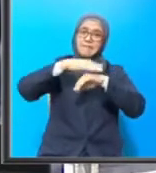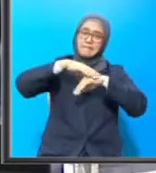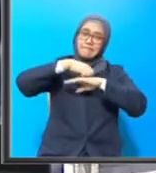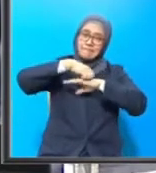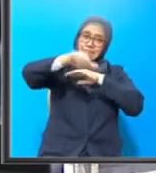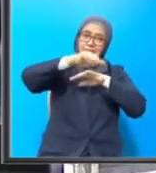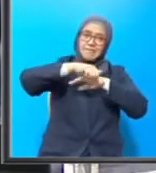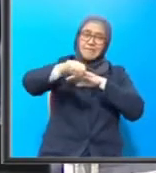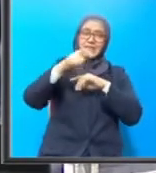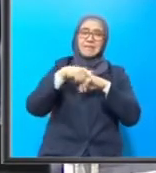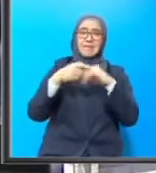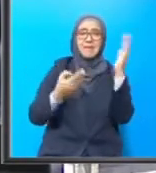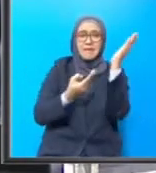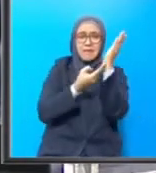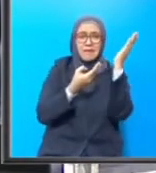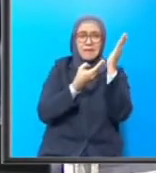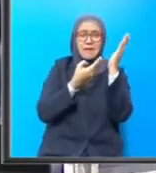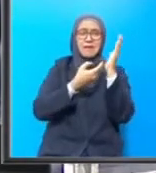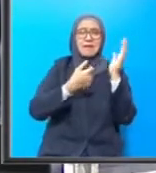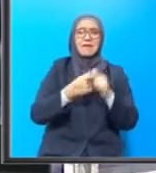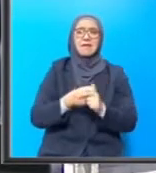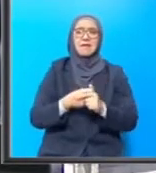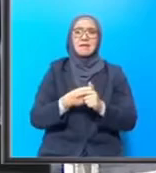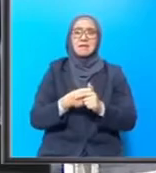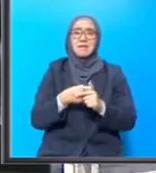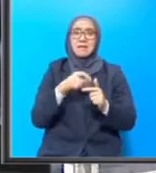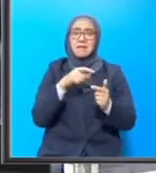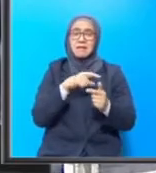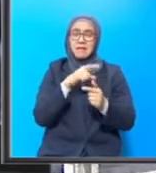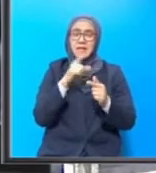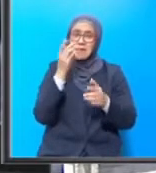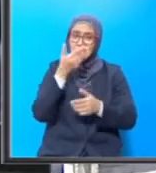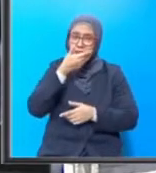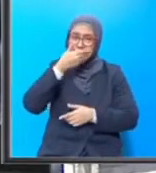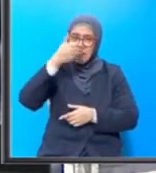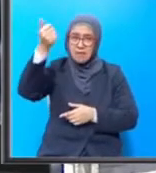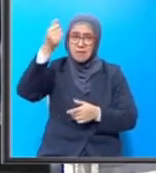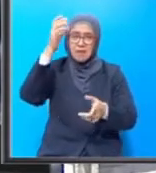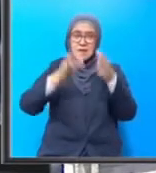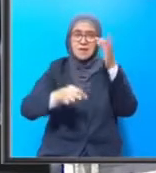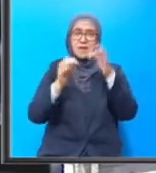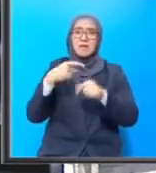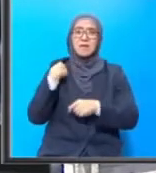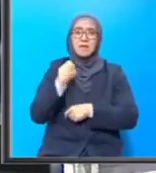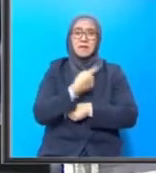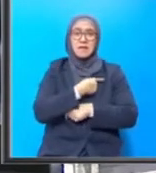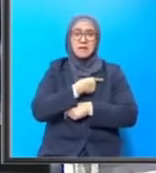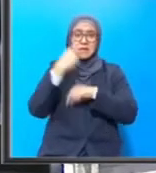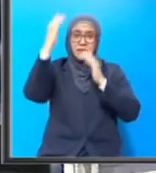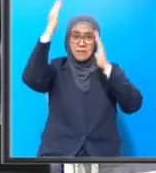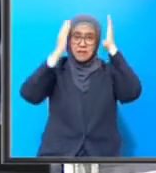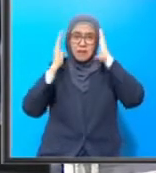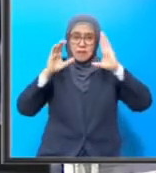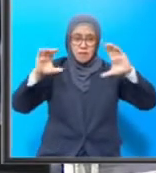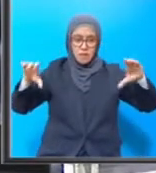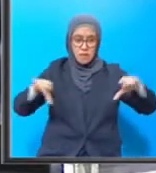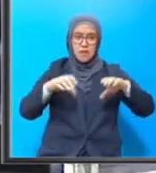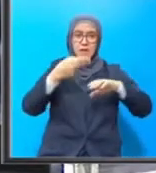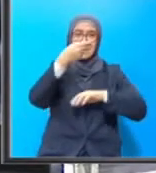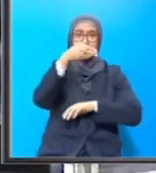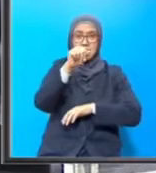yang masih mentah alangkah baiknya begitu kalau kita mengekspor hasil daripada kayu